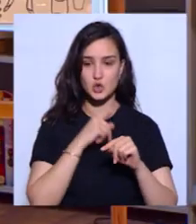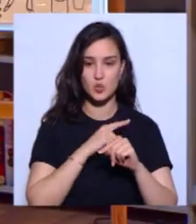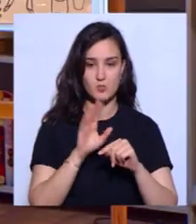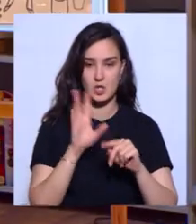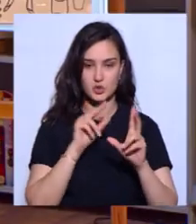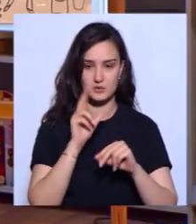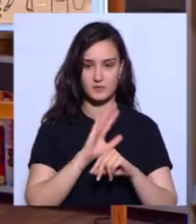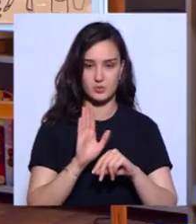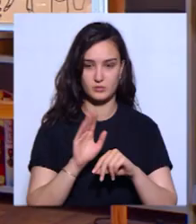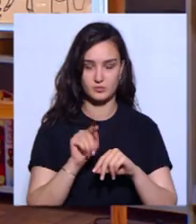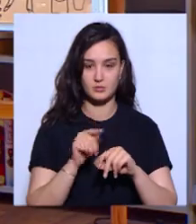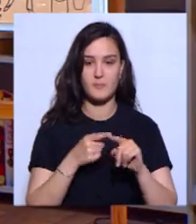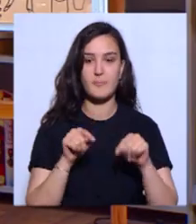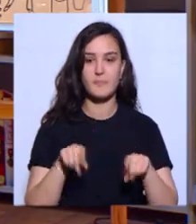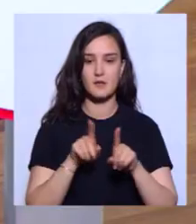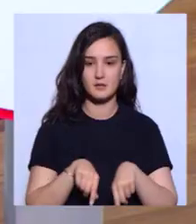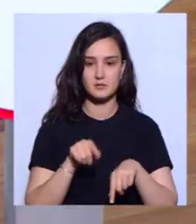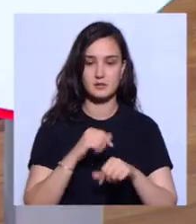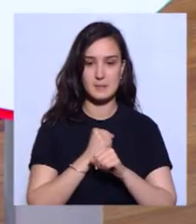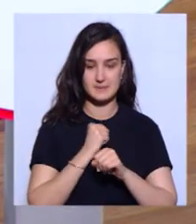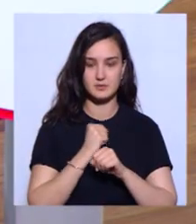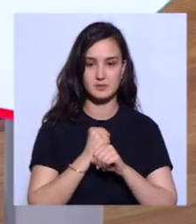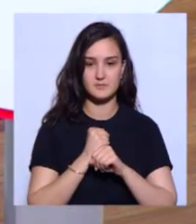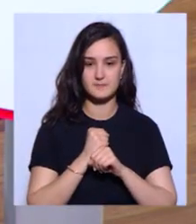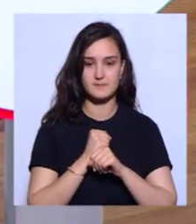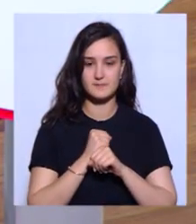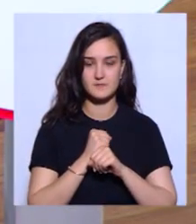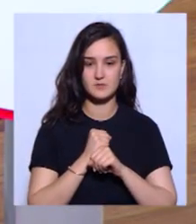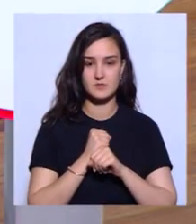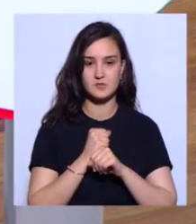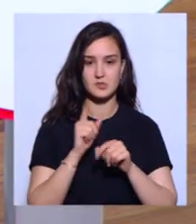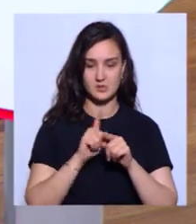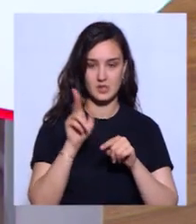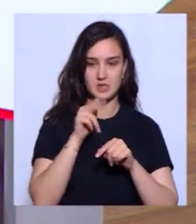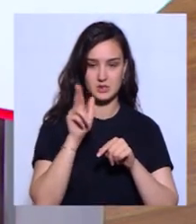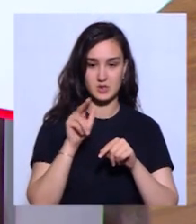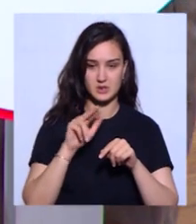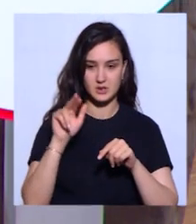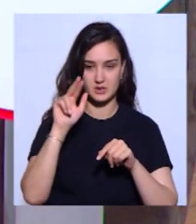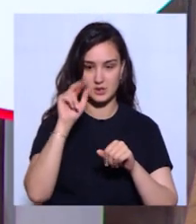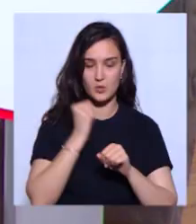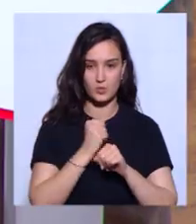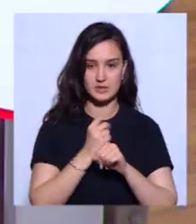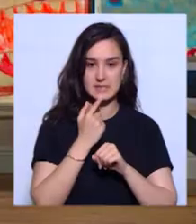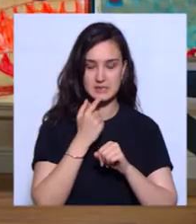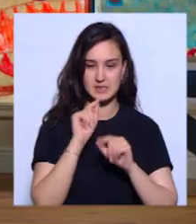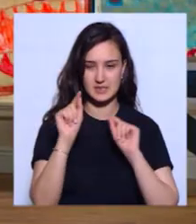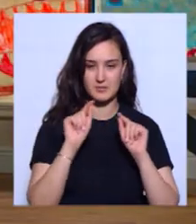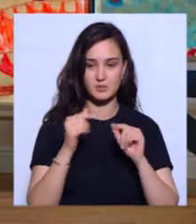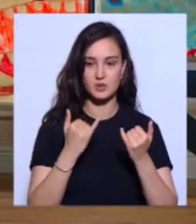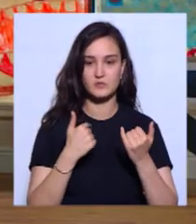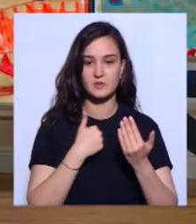აქაც გავუკეთოთ. აი აქაც გავუკეთოთ. წითლები. ეხლა ჩვენ გვინდა კიდე